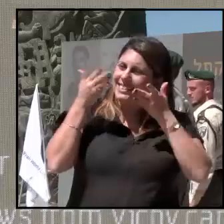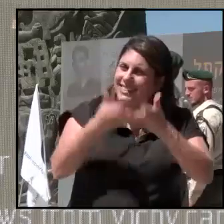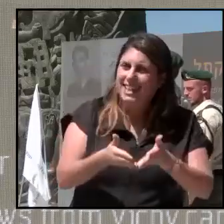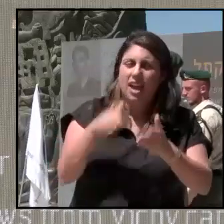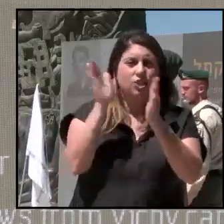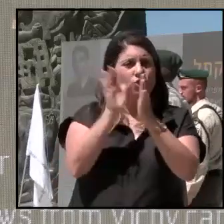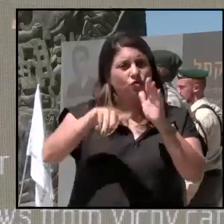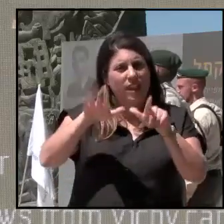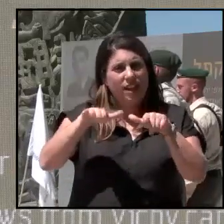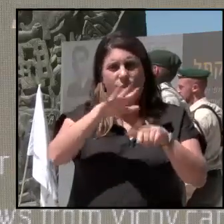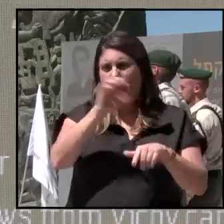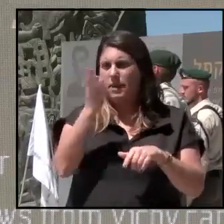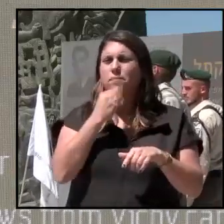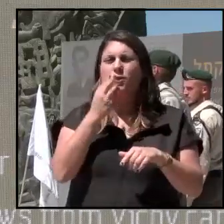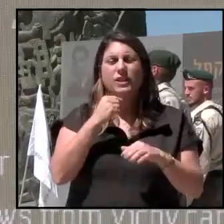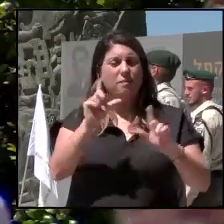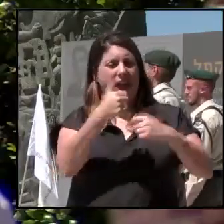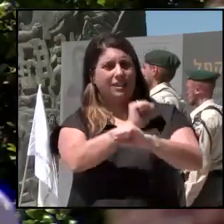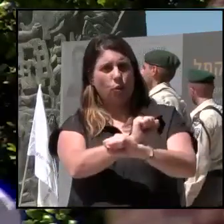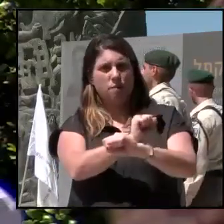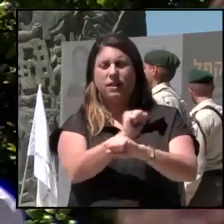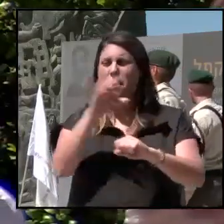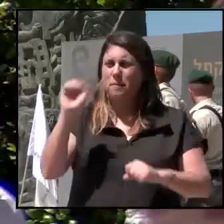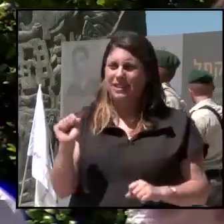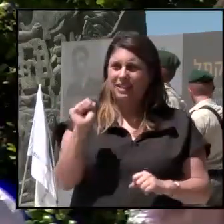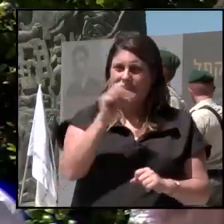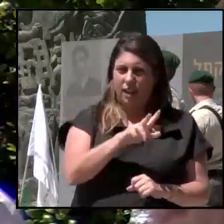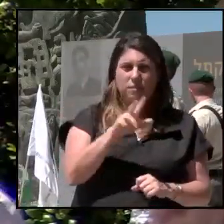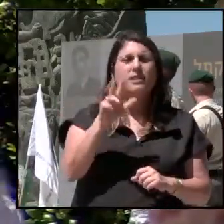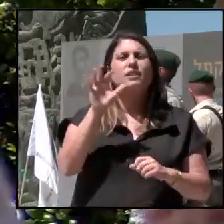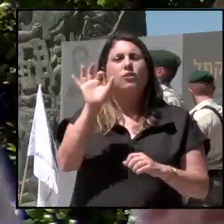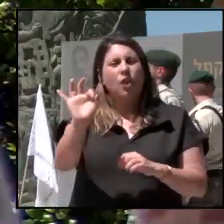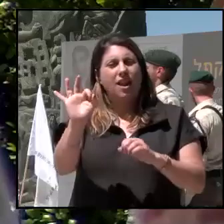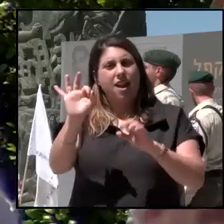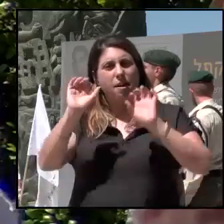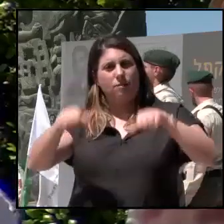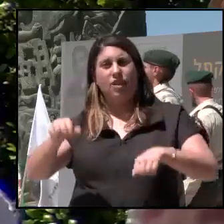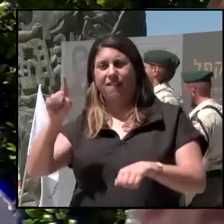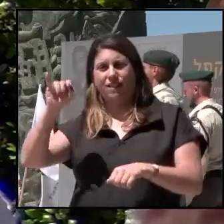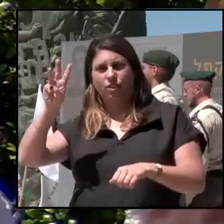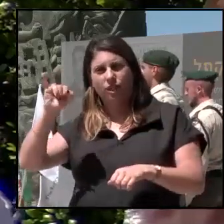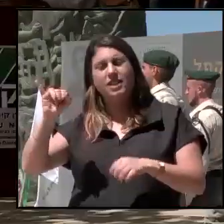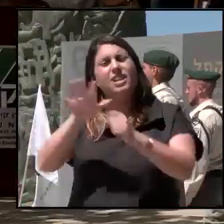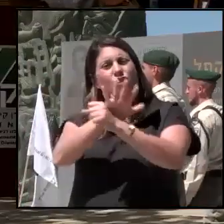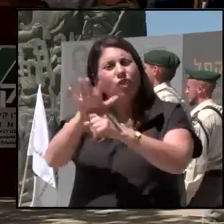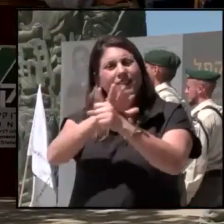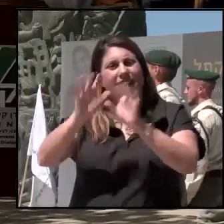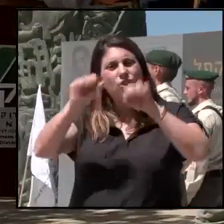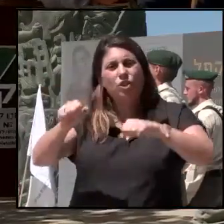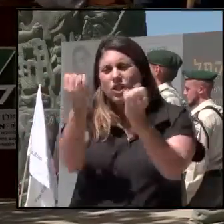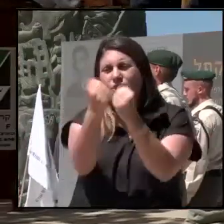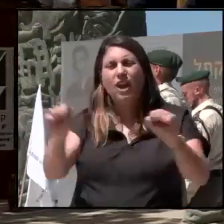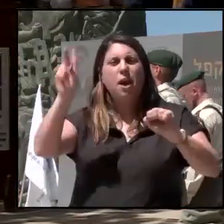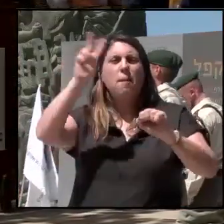ל-7,500 יהודים עצורים בסן ספרין תחת משטר וישי. שכנע את השלטונות לשחרר 200 יהודים